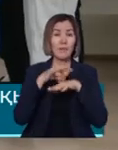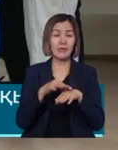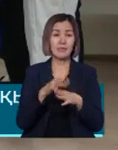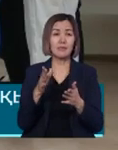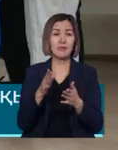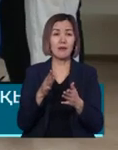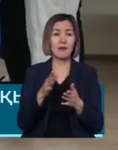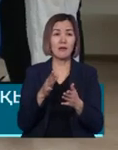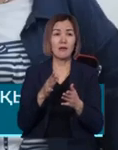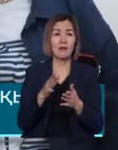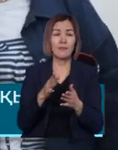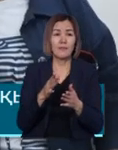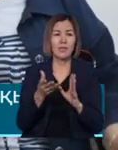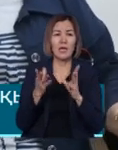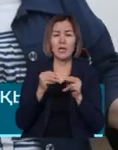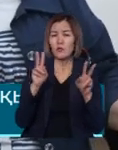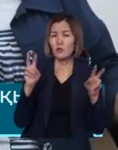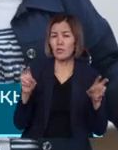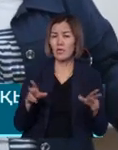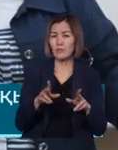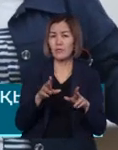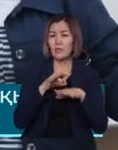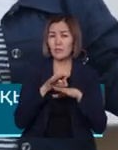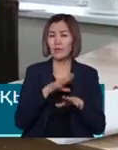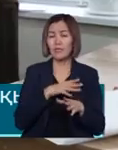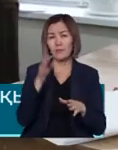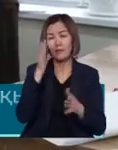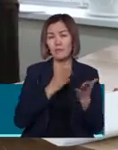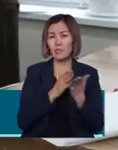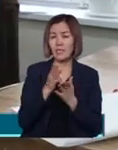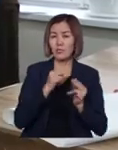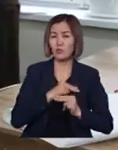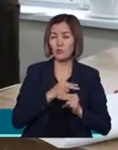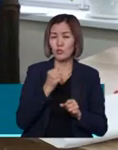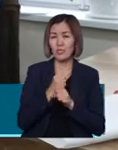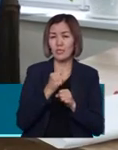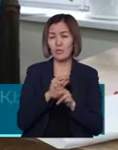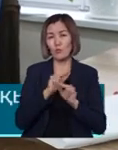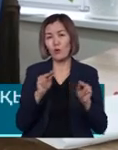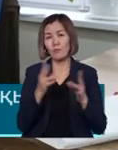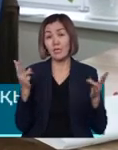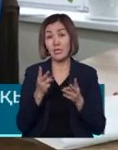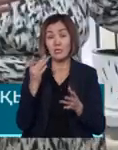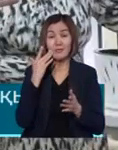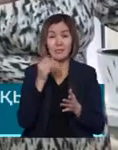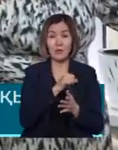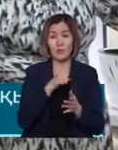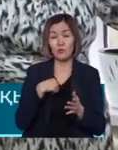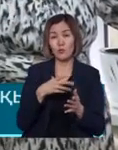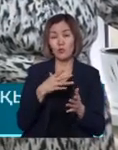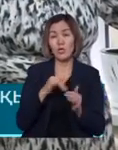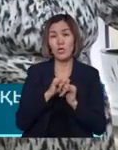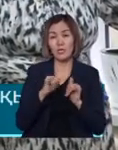стигматизация мен кәсіби шаршауға дейінгі түрлі тақырыптар қозғалды. Бұл білім беру саласында қызмет ететін мамандар мен ұстаздарға үнемі өзін-өзі тәрбиелеуге